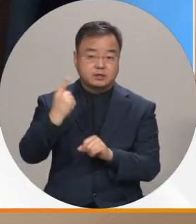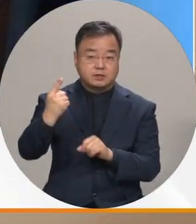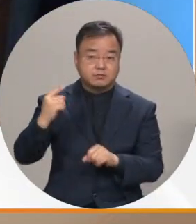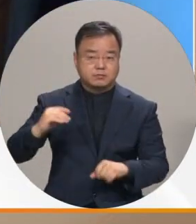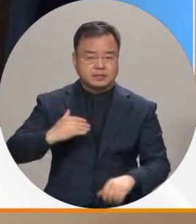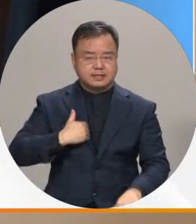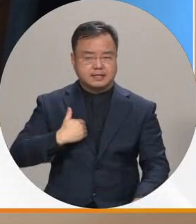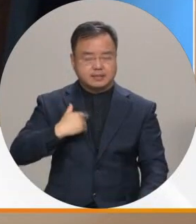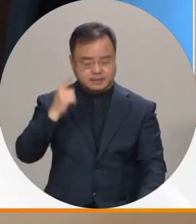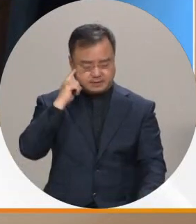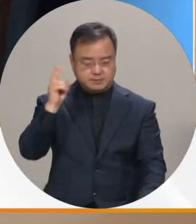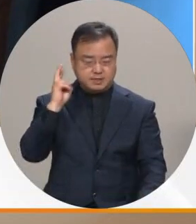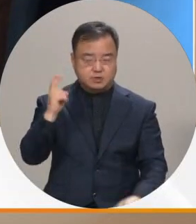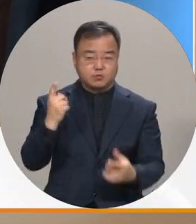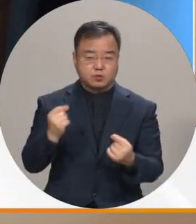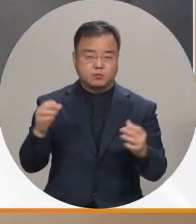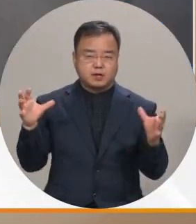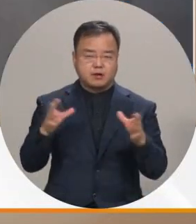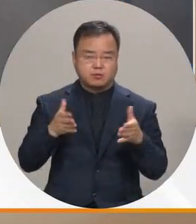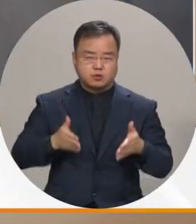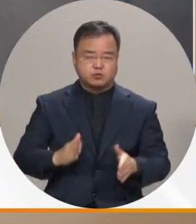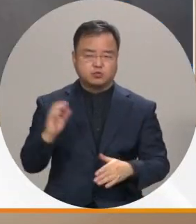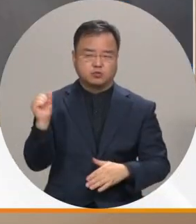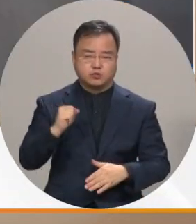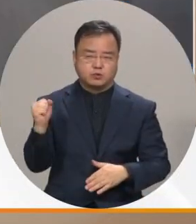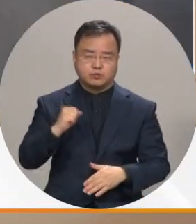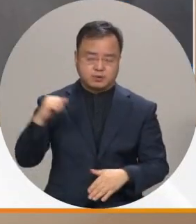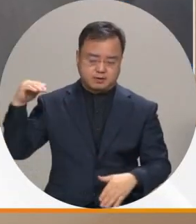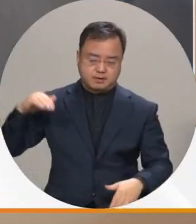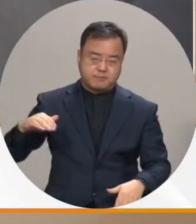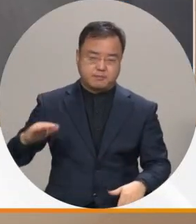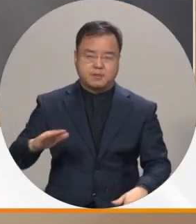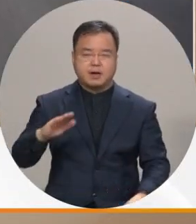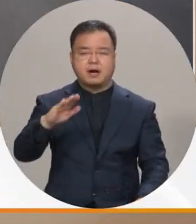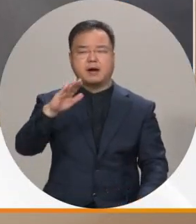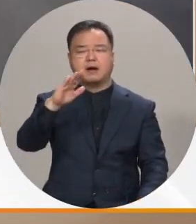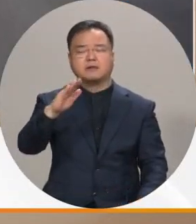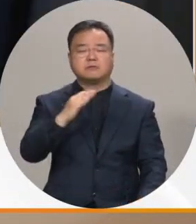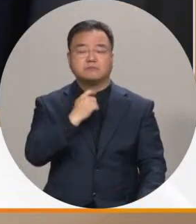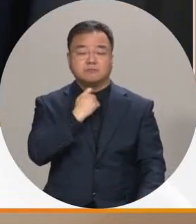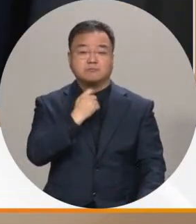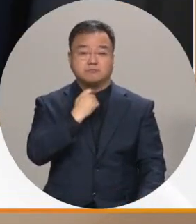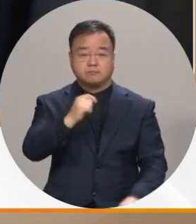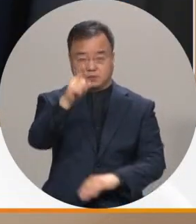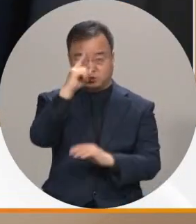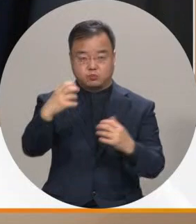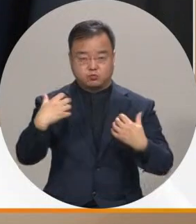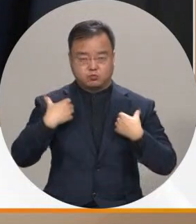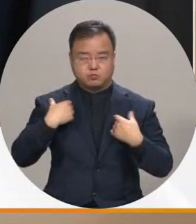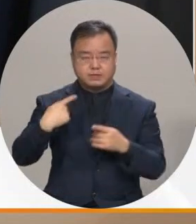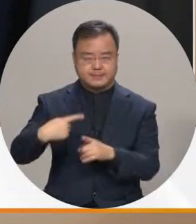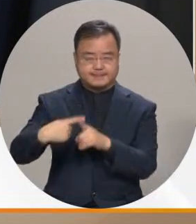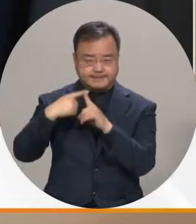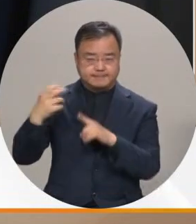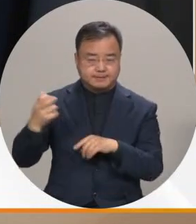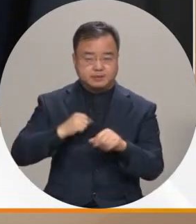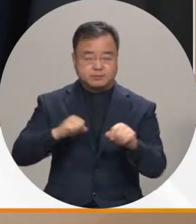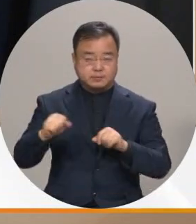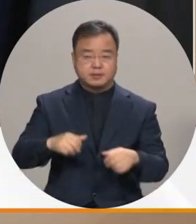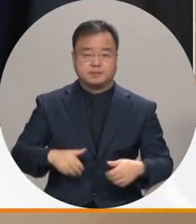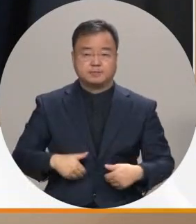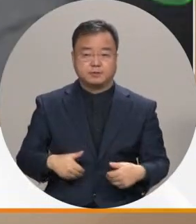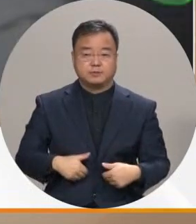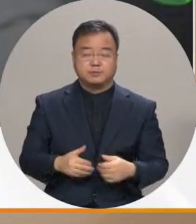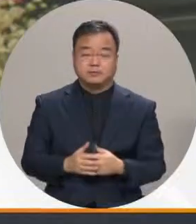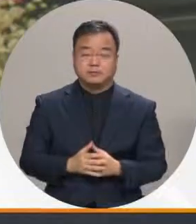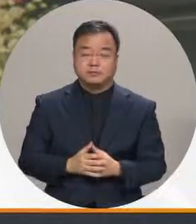것처럼 학교 출산률 반등하는 그런 원년이 되길 바라고 그런 각오를 가지고 정부도 정책을 추진해야 된다고 생각을 합니다